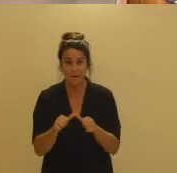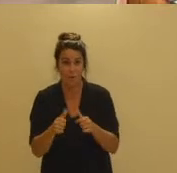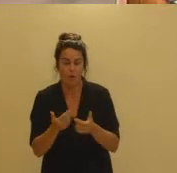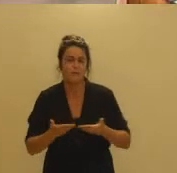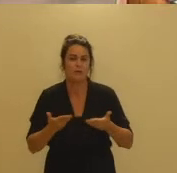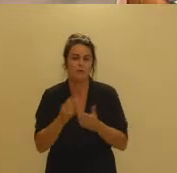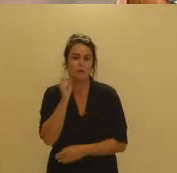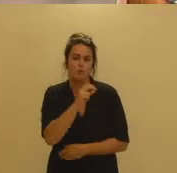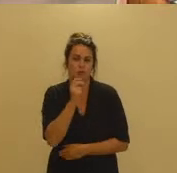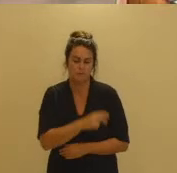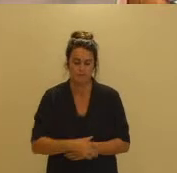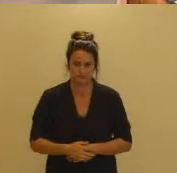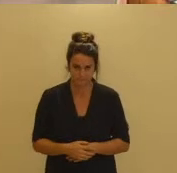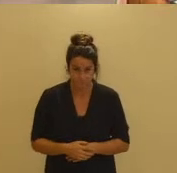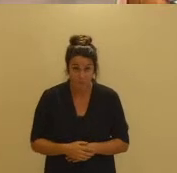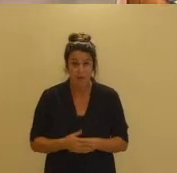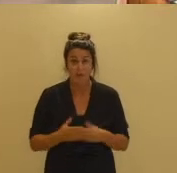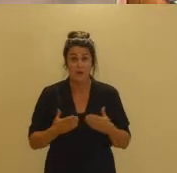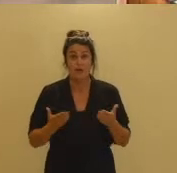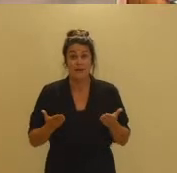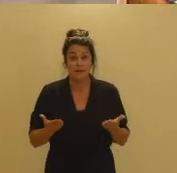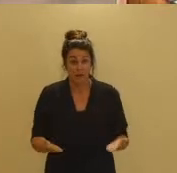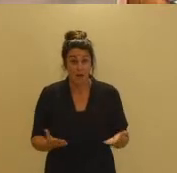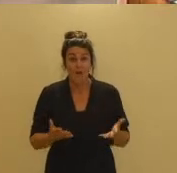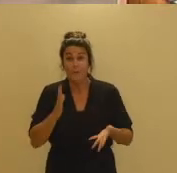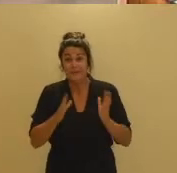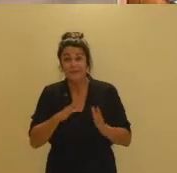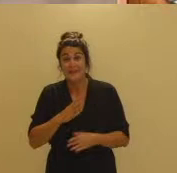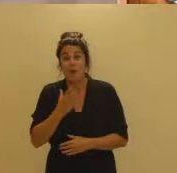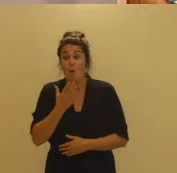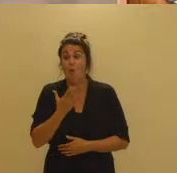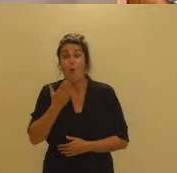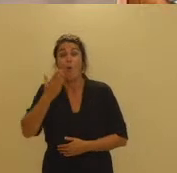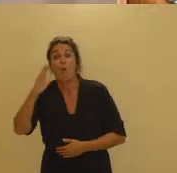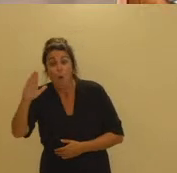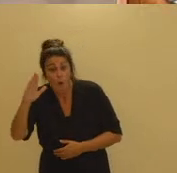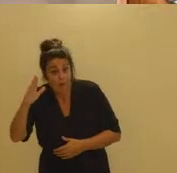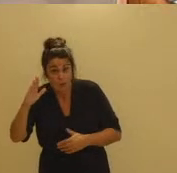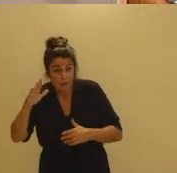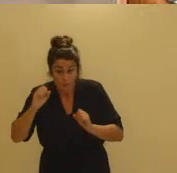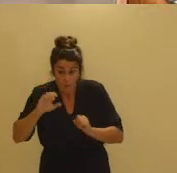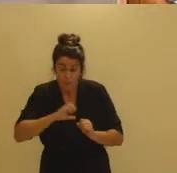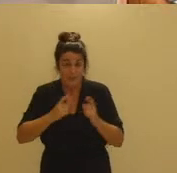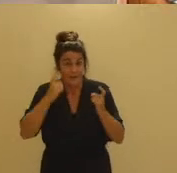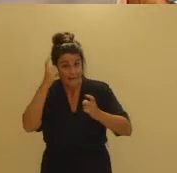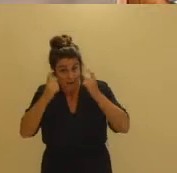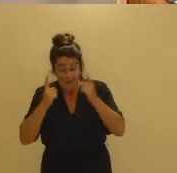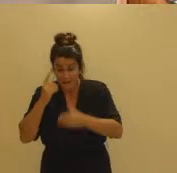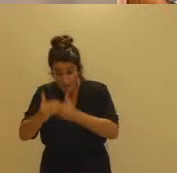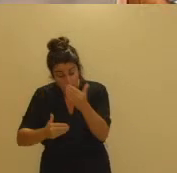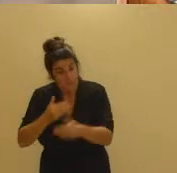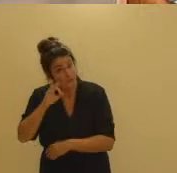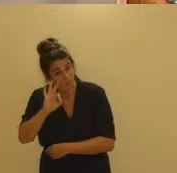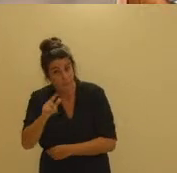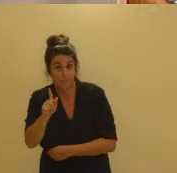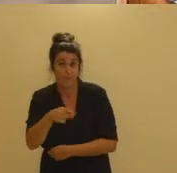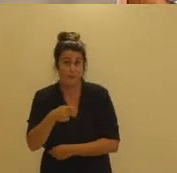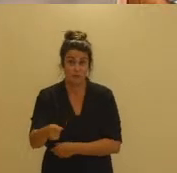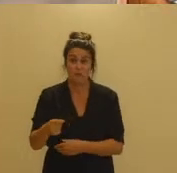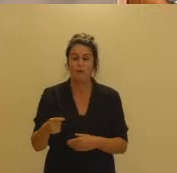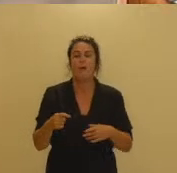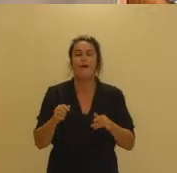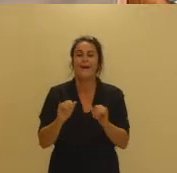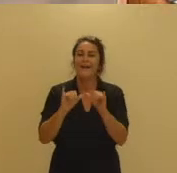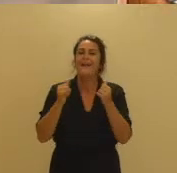situations. Il y en a probablement d'autres sur lesquelles on peut avancer dans la réflexion. Les réunions